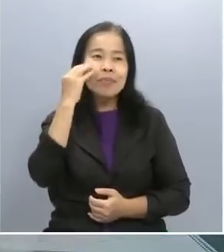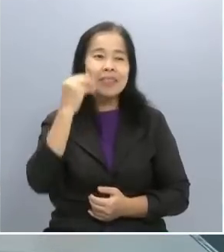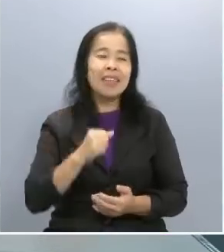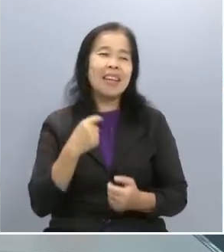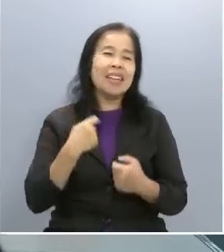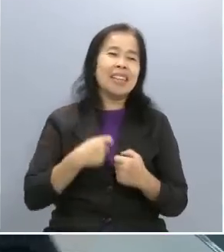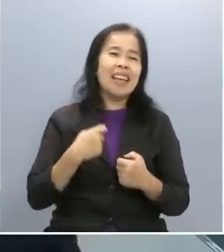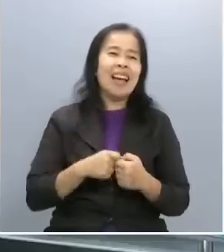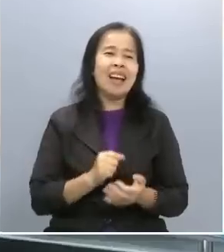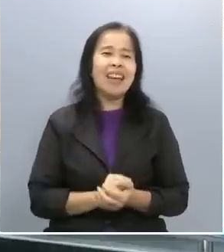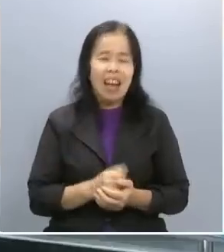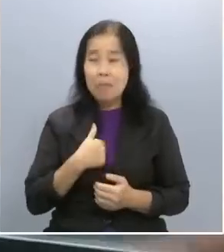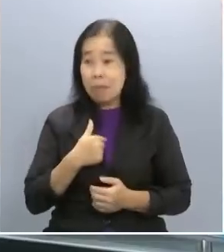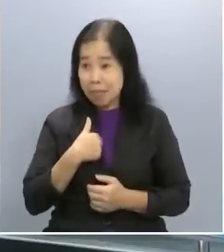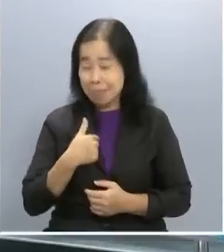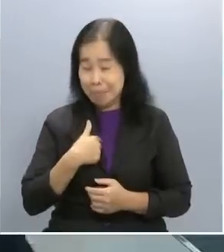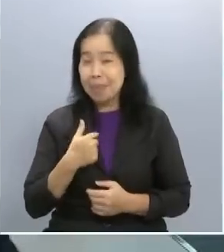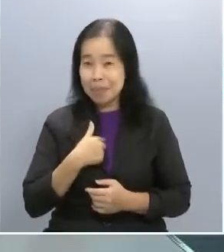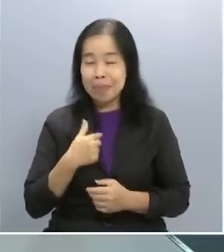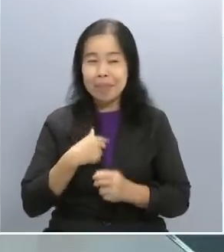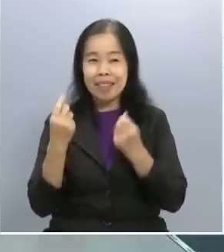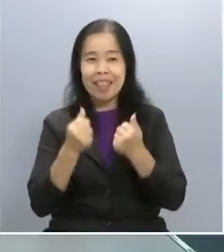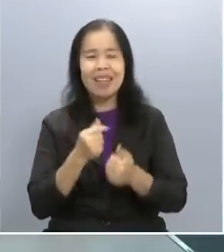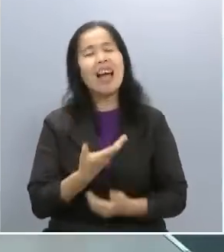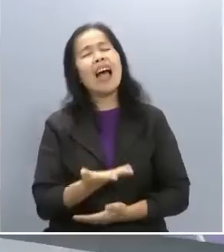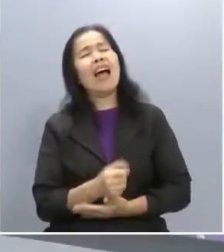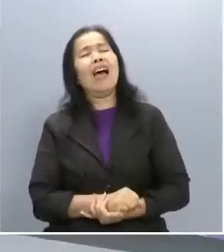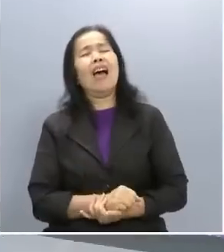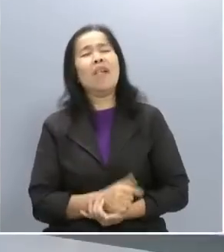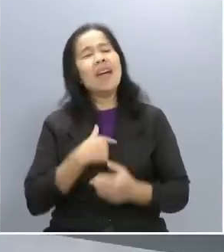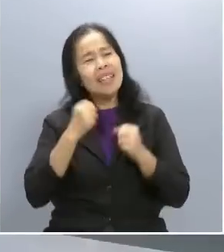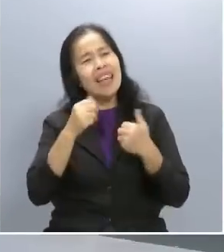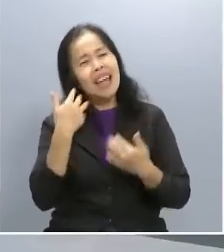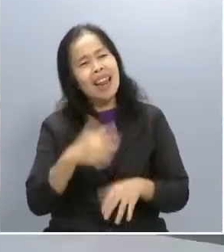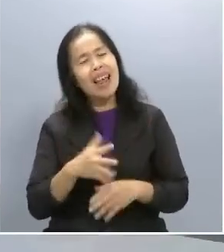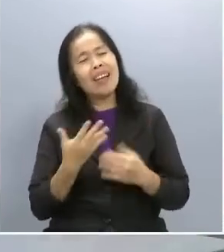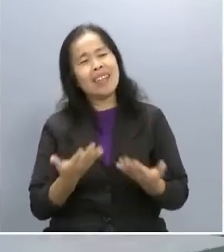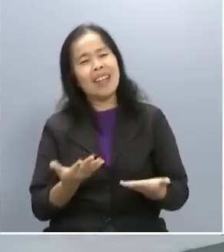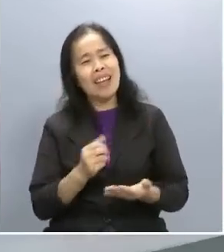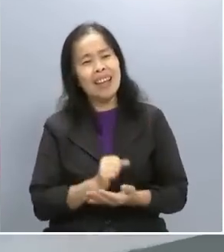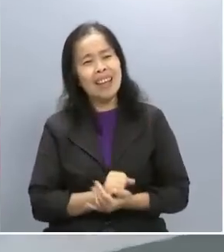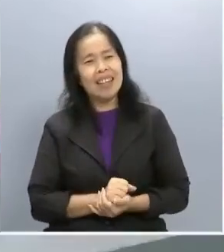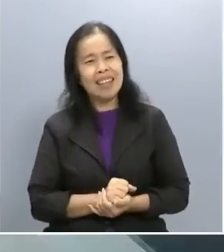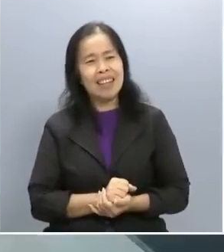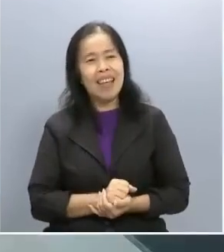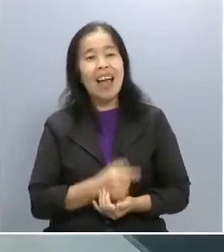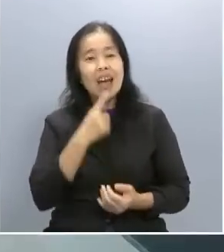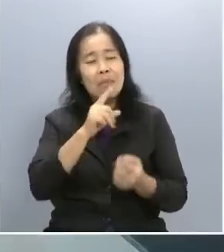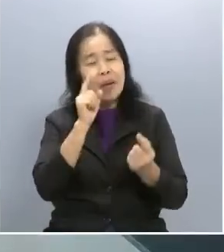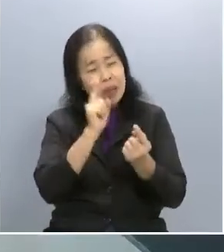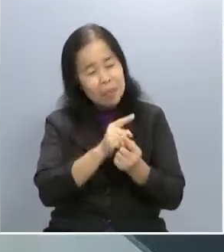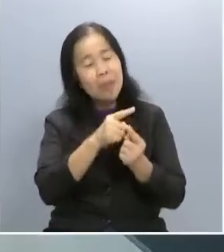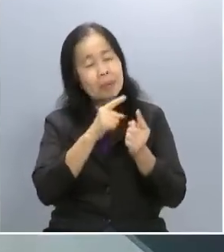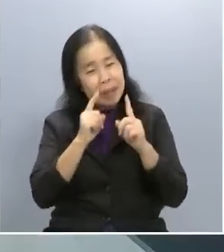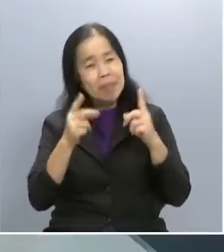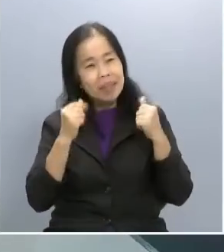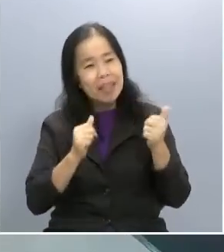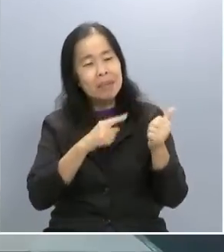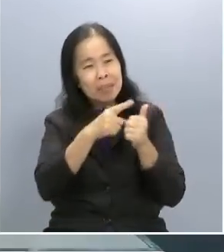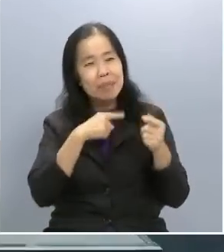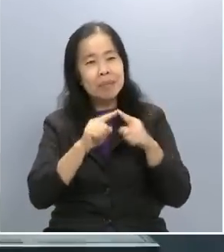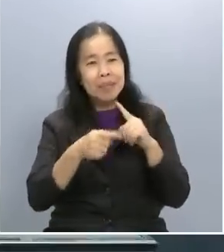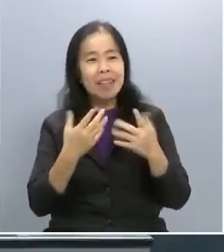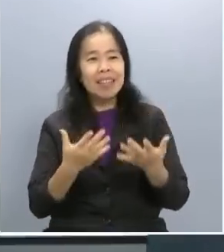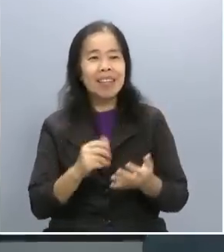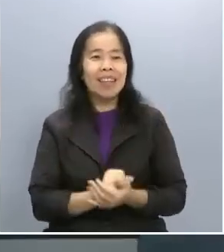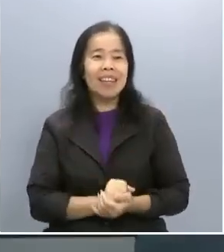่เต้น พี่ถามผมเจี๊ยบอะไรผมก็ยังกลับมาแต่พี่จะมาบอกให้เซเลบี้ไปเต้นเองโดยที่มาอ้างลากฟันเนี่ยผมย